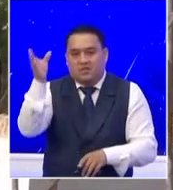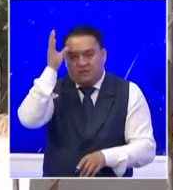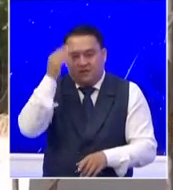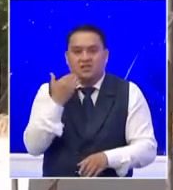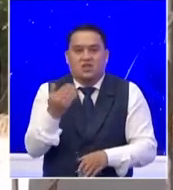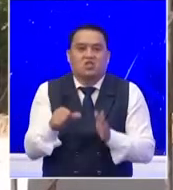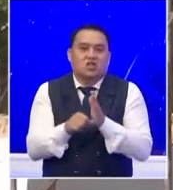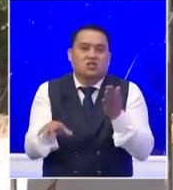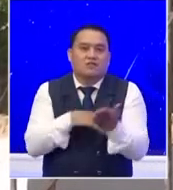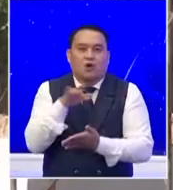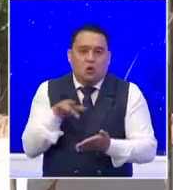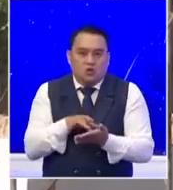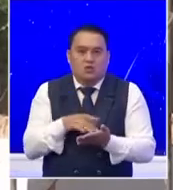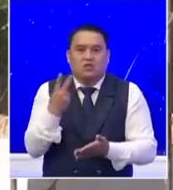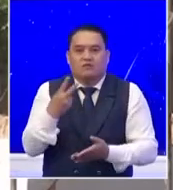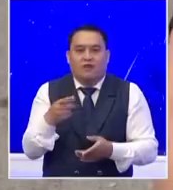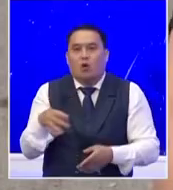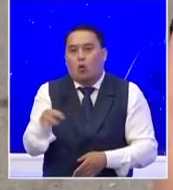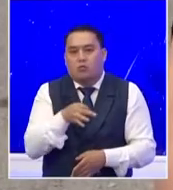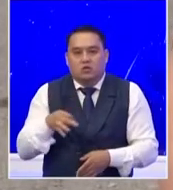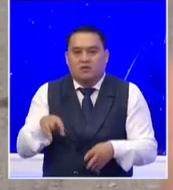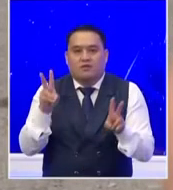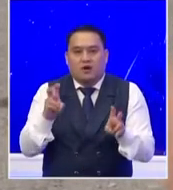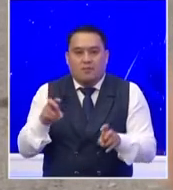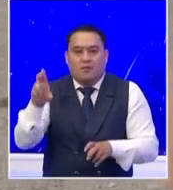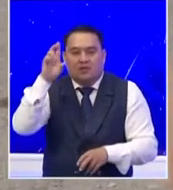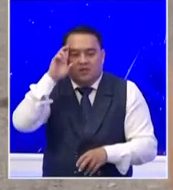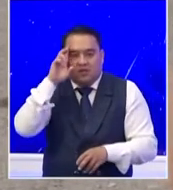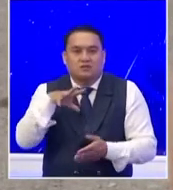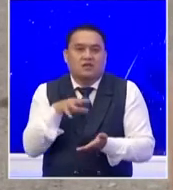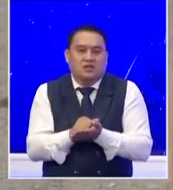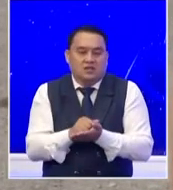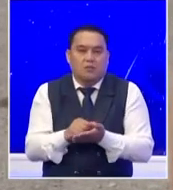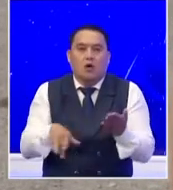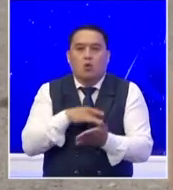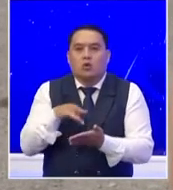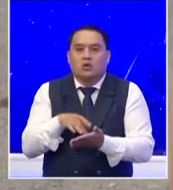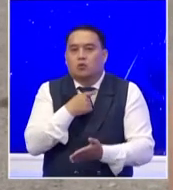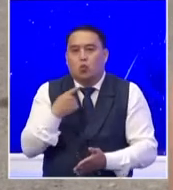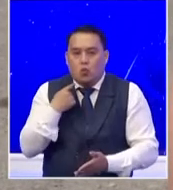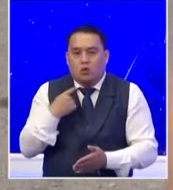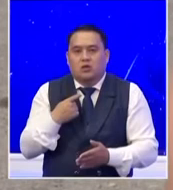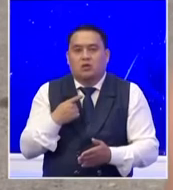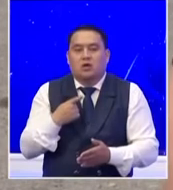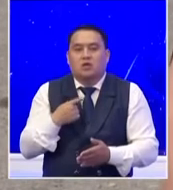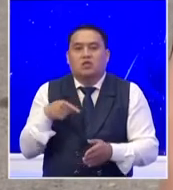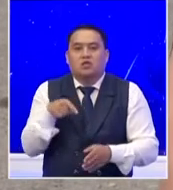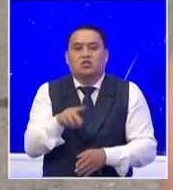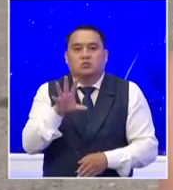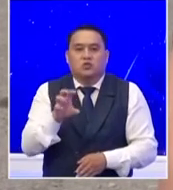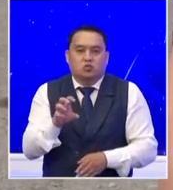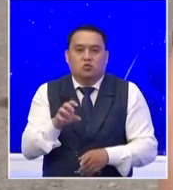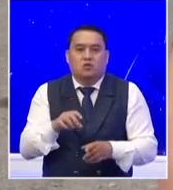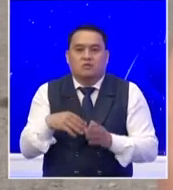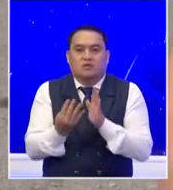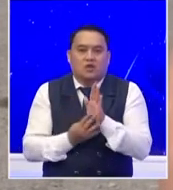них 6 городских учреждений и 2 областных. В рамках реализации «Дорожной карты» по городу Талдыкургану будет трудоустроено 1519